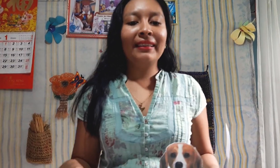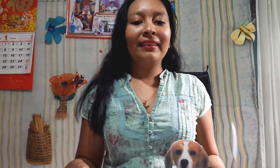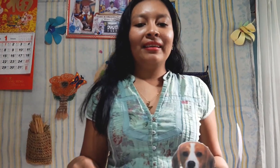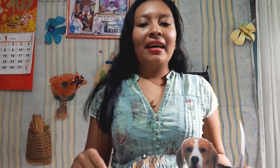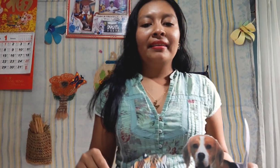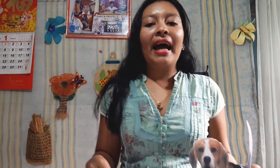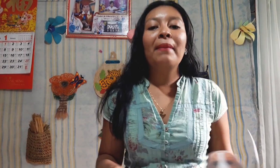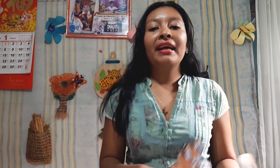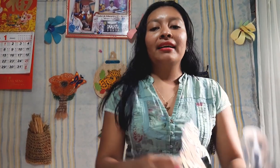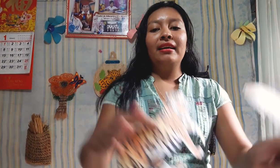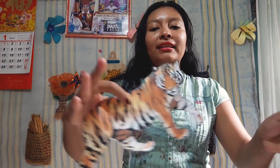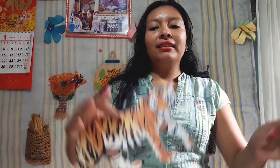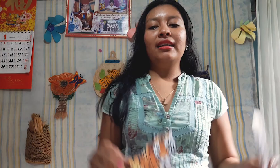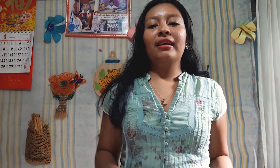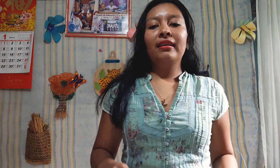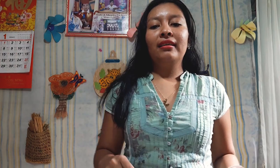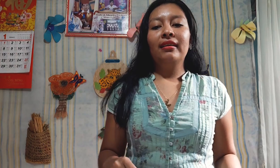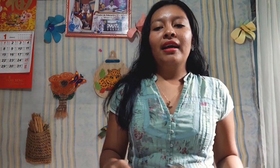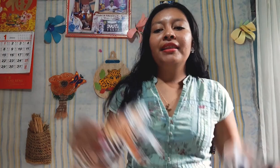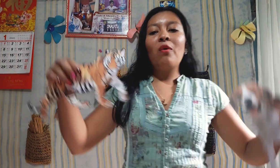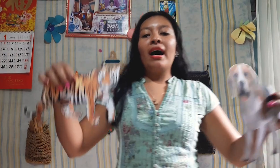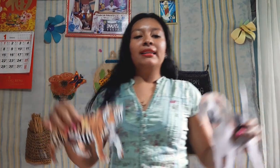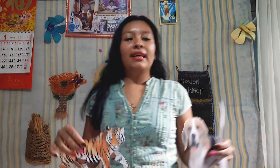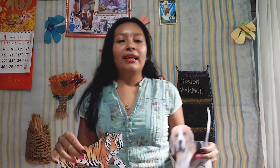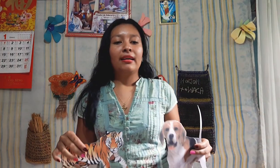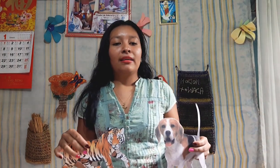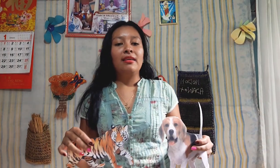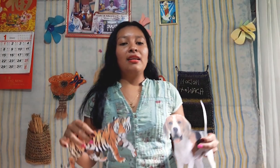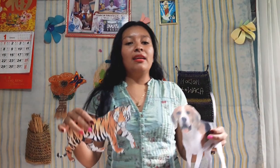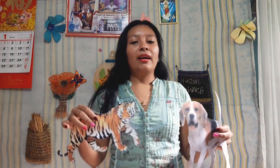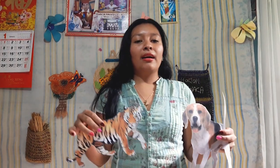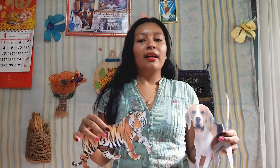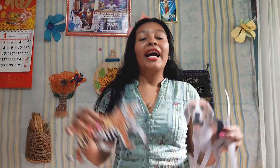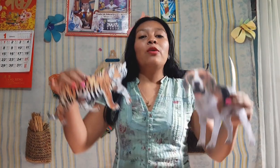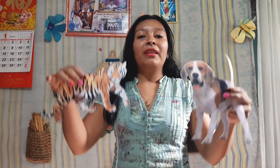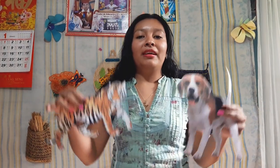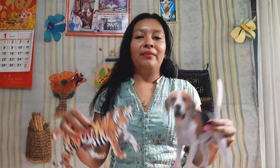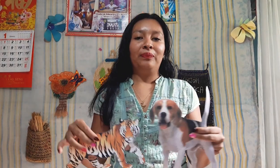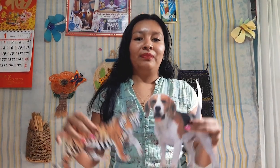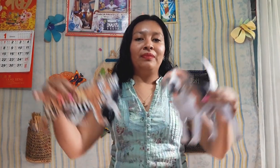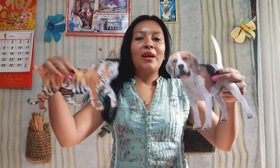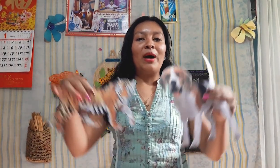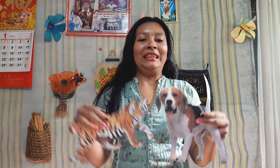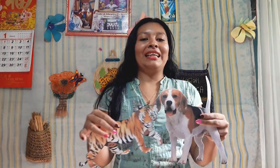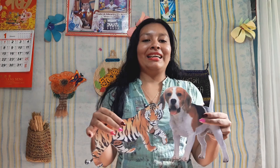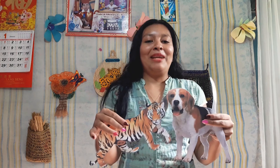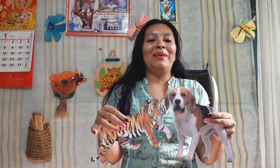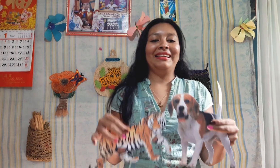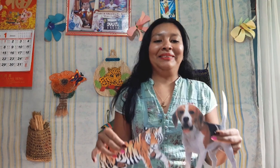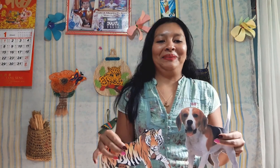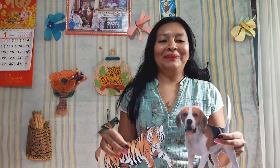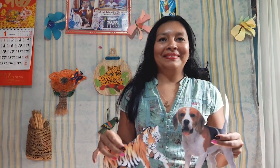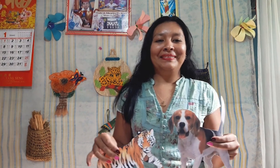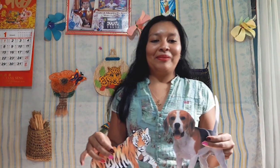kaiwayak, tabarang nias yak, nawahas karak nining yak kaiwade, nawahas karak